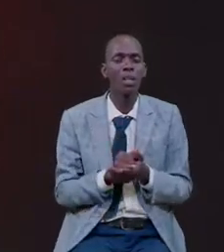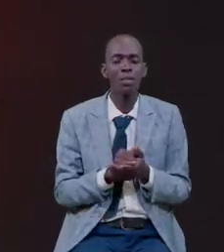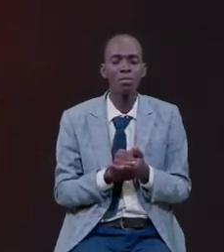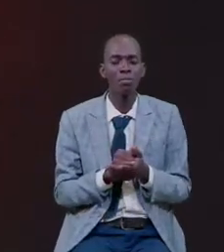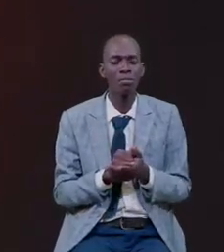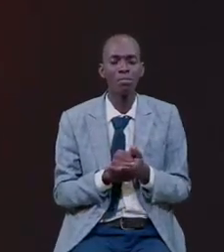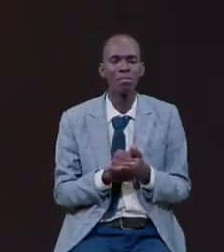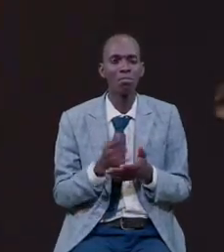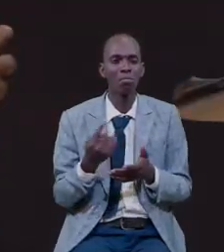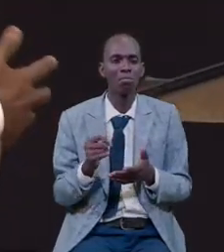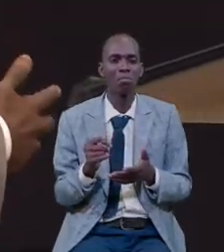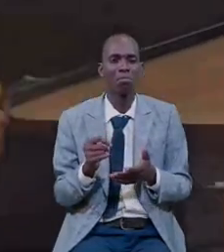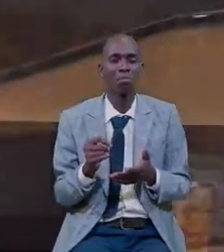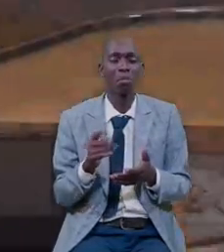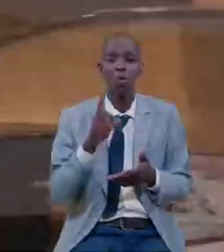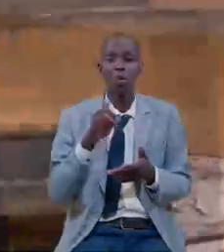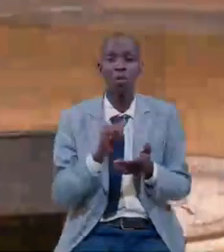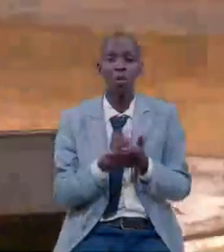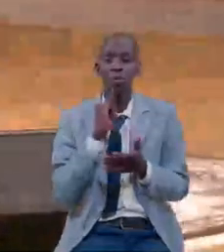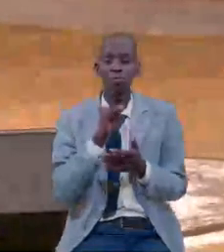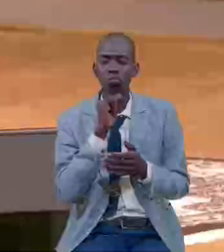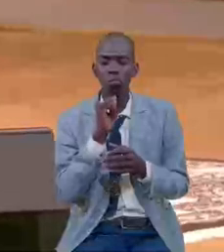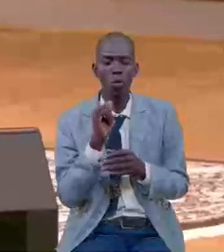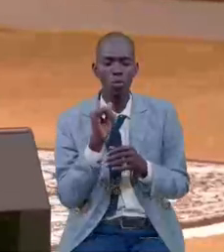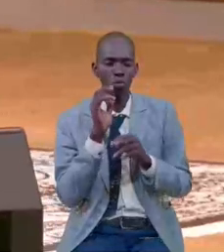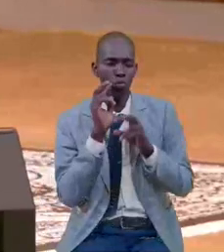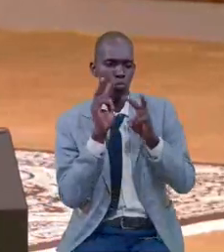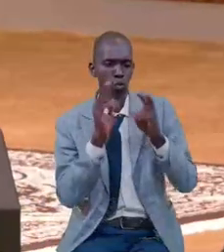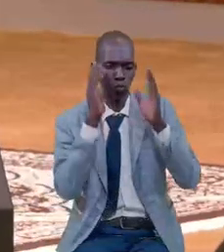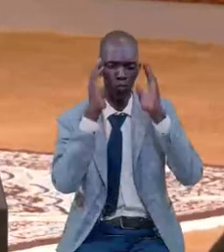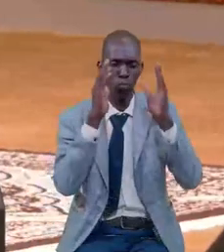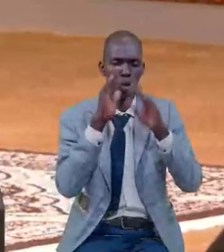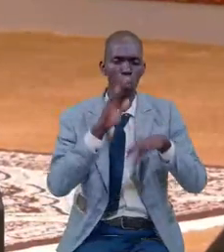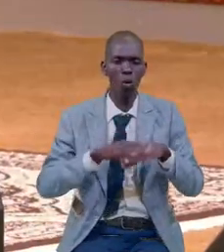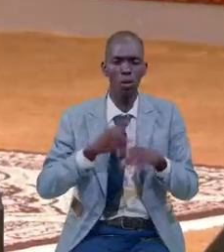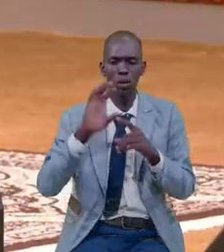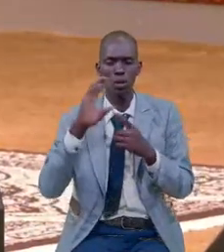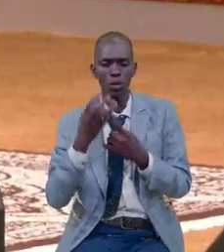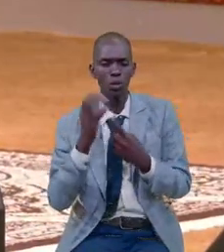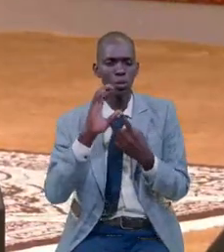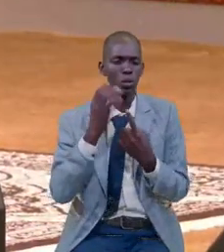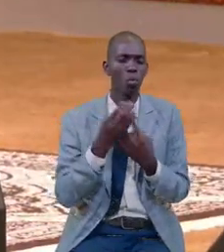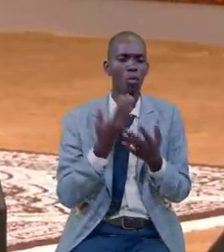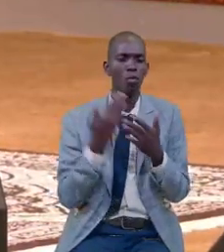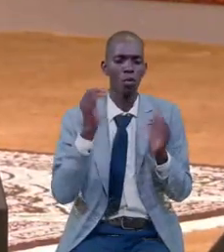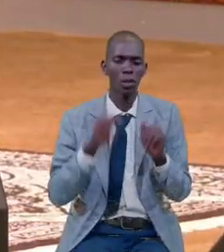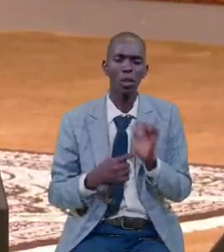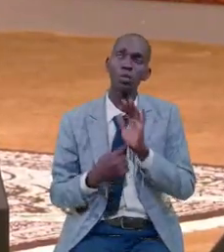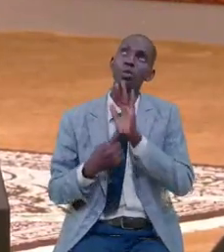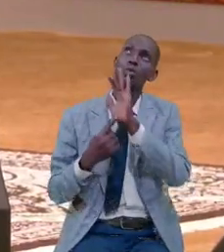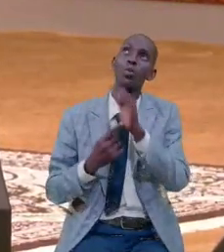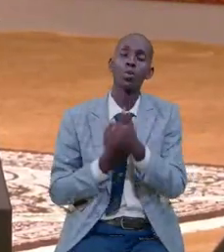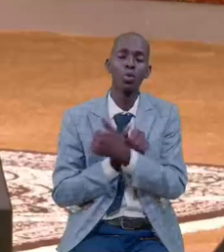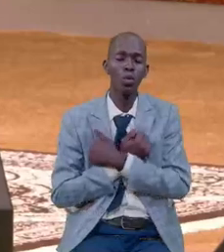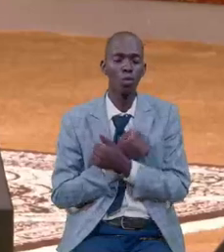première est tombé. La personne là qui regarde les circonstances avant de manifester